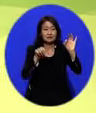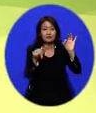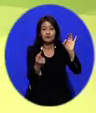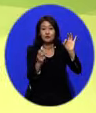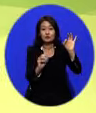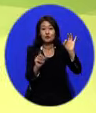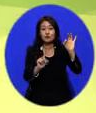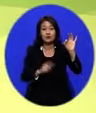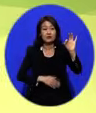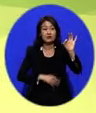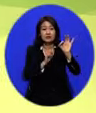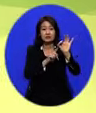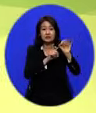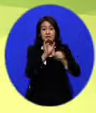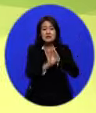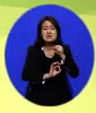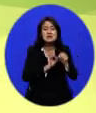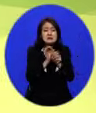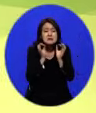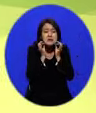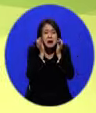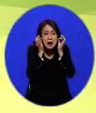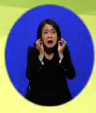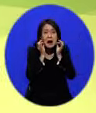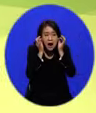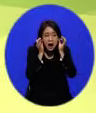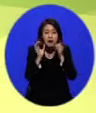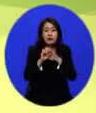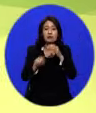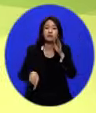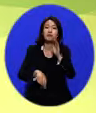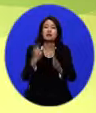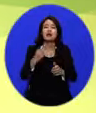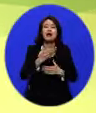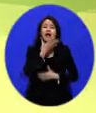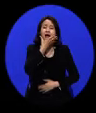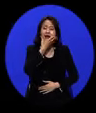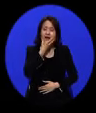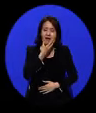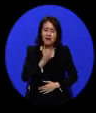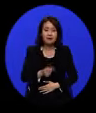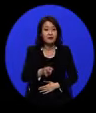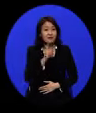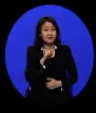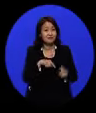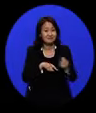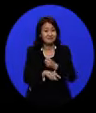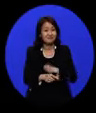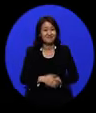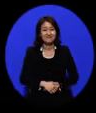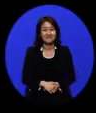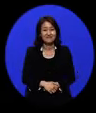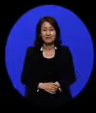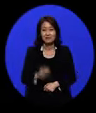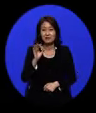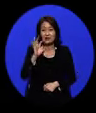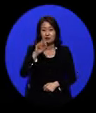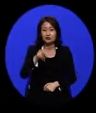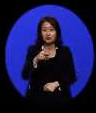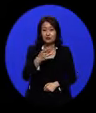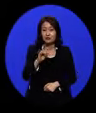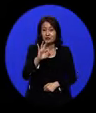뭘까요? 10년 공들이면 100년 동안 행복하게 살 수 있다. 자,